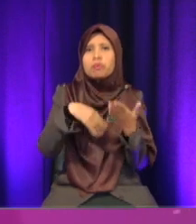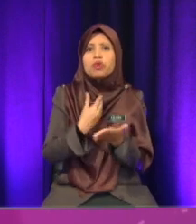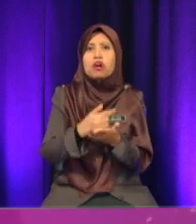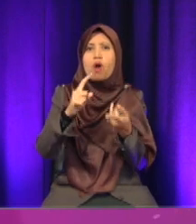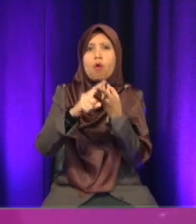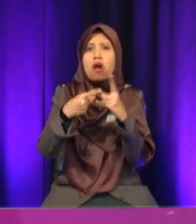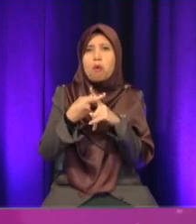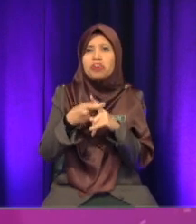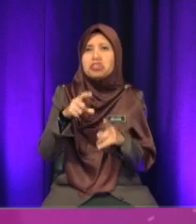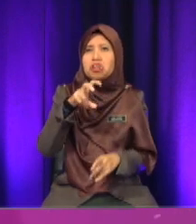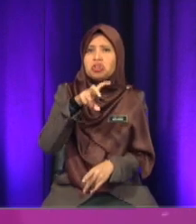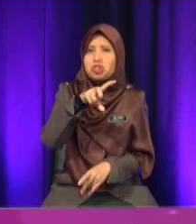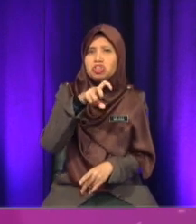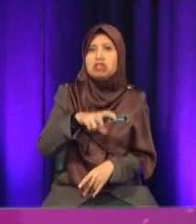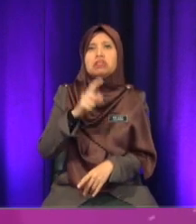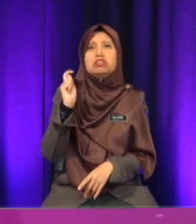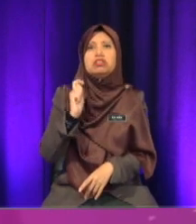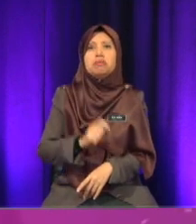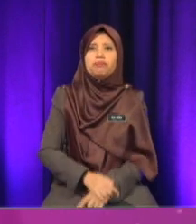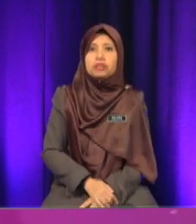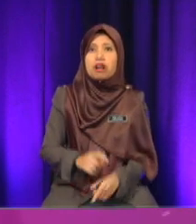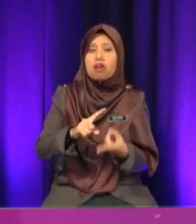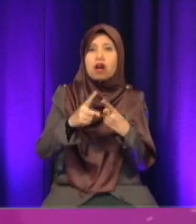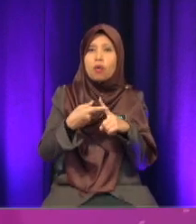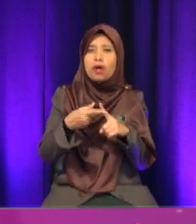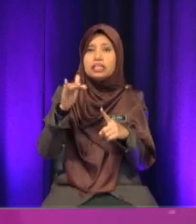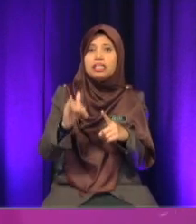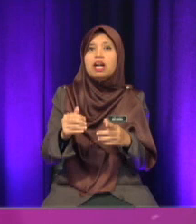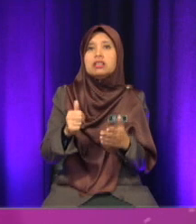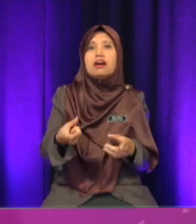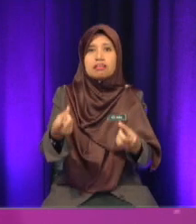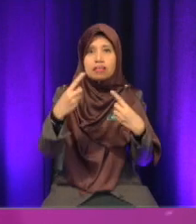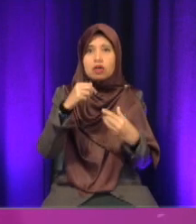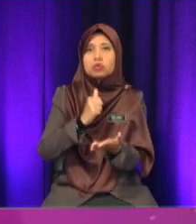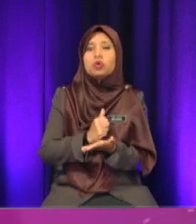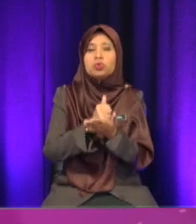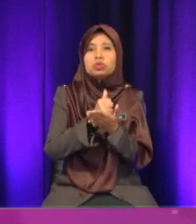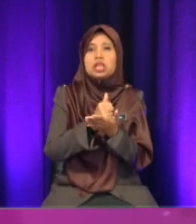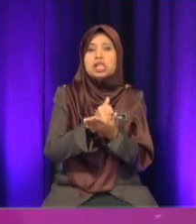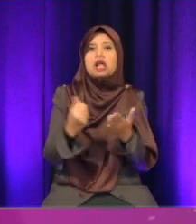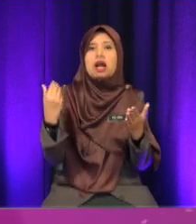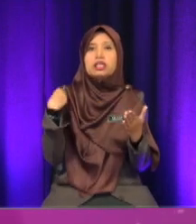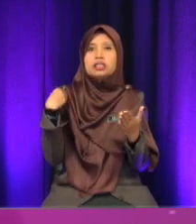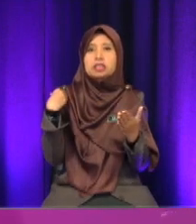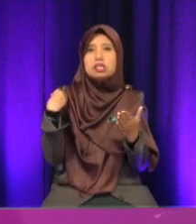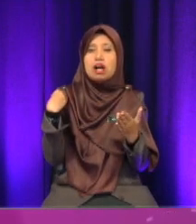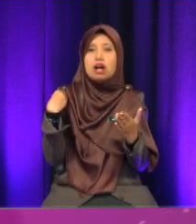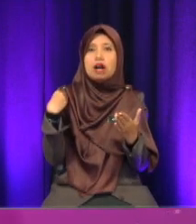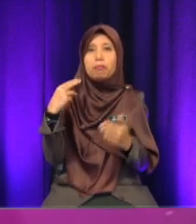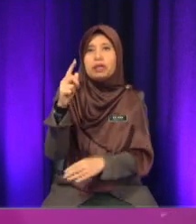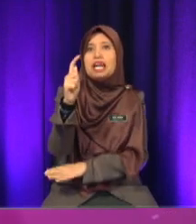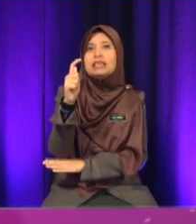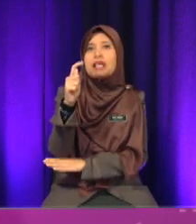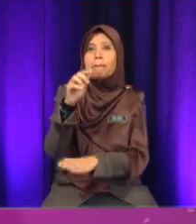halaman yang awal tuh kawan-kawannya inilah yang datang tolong deh tampak Sulaiman udang umang-umang